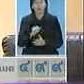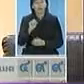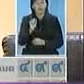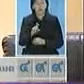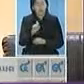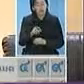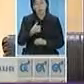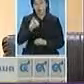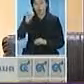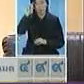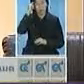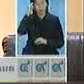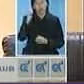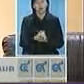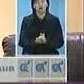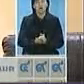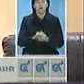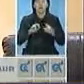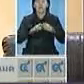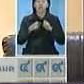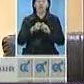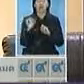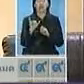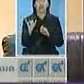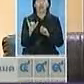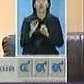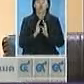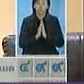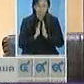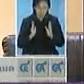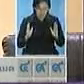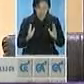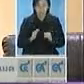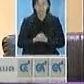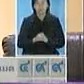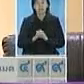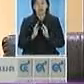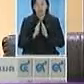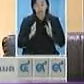ไม่มีใครรู้หรอกครับก็มันยังไม่เกิดกราบขอบคุณท่านประธานนะกราบขอบคุณท่านสมาชิกครับ